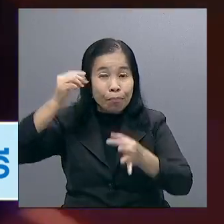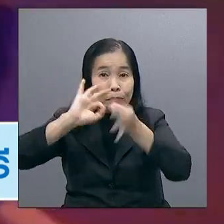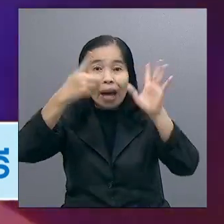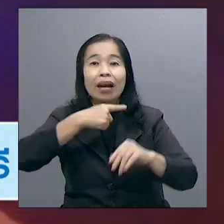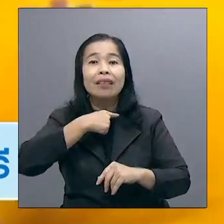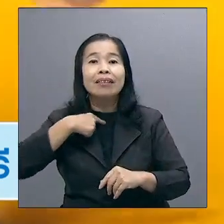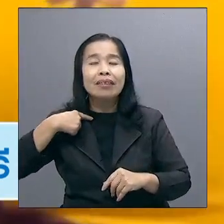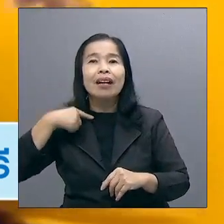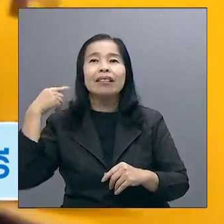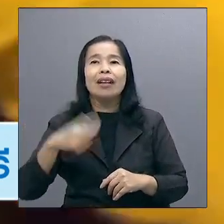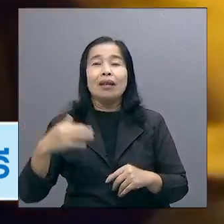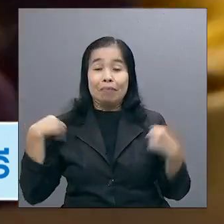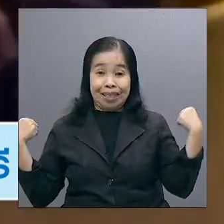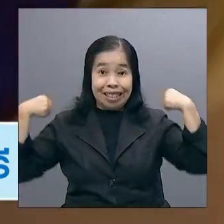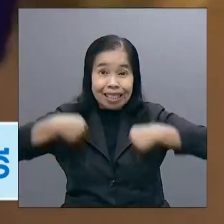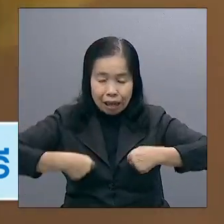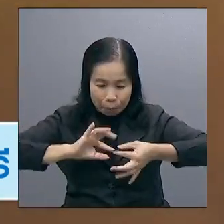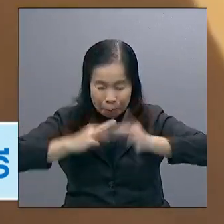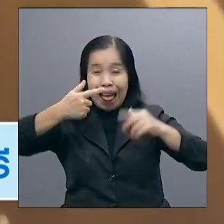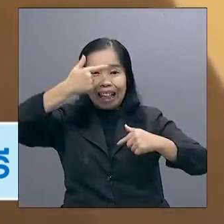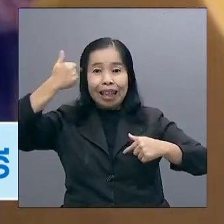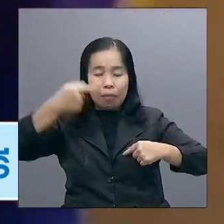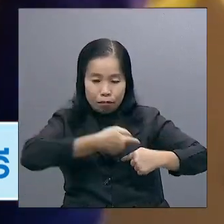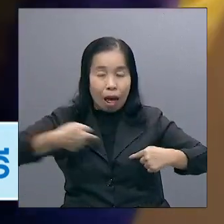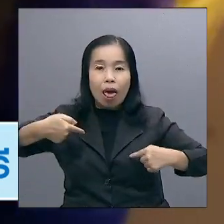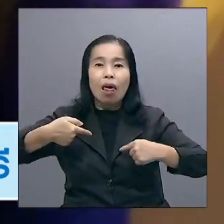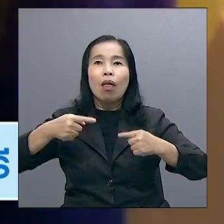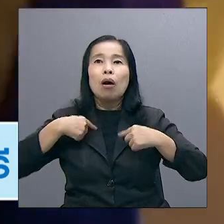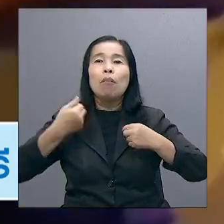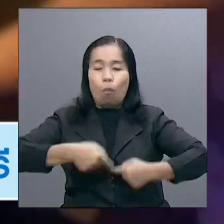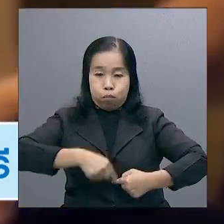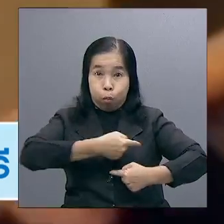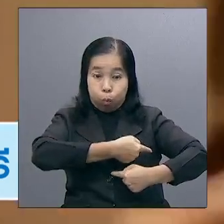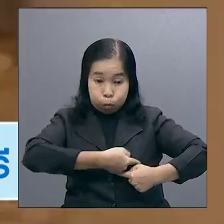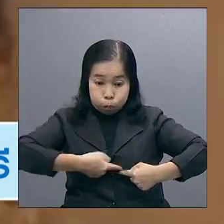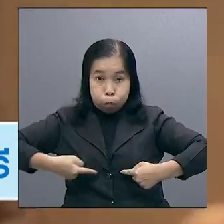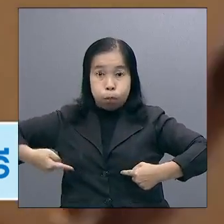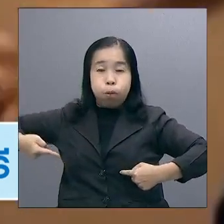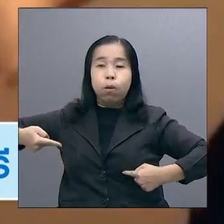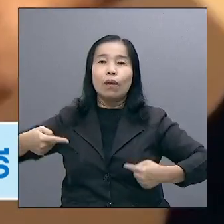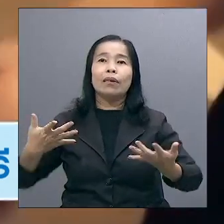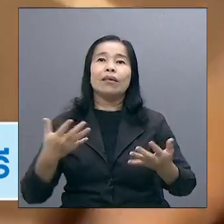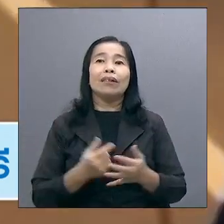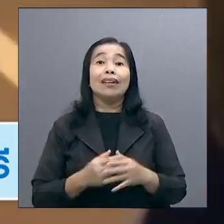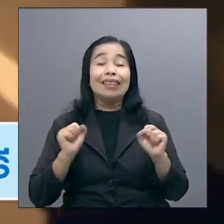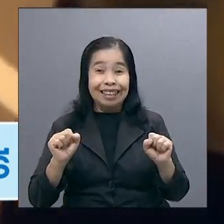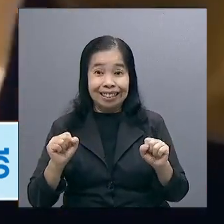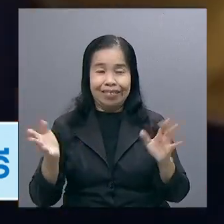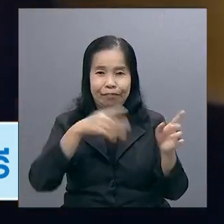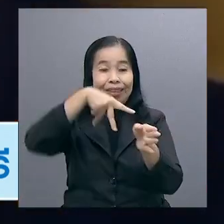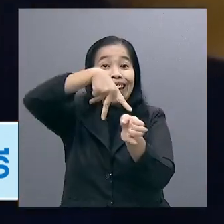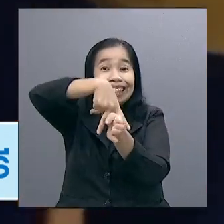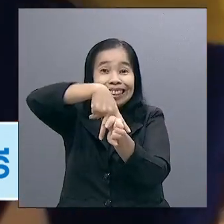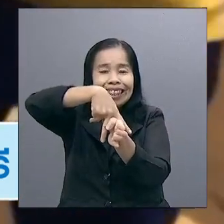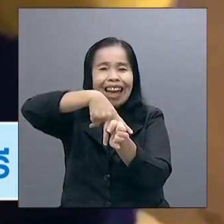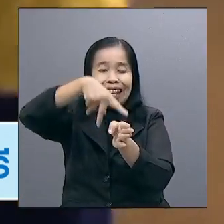ทั้งเสือกลุแล้วก็เส้อที่สวมใส่มีรอยไม่เหมอนกันขาดเปทางยาวเลยค่ะ อัี้คคนขี่ ไปดคนเจ็บอก